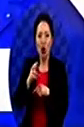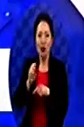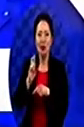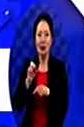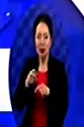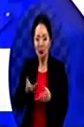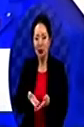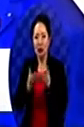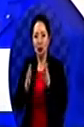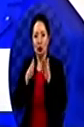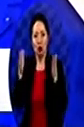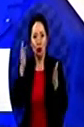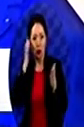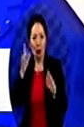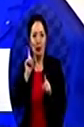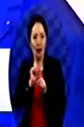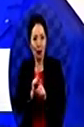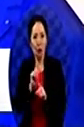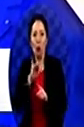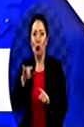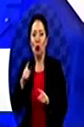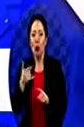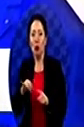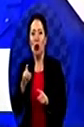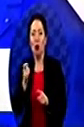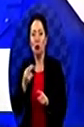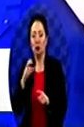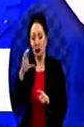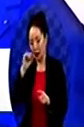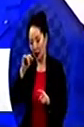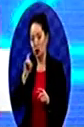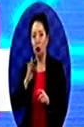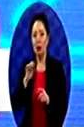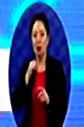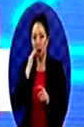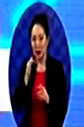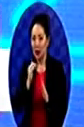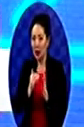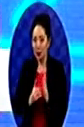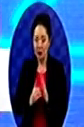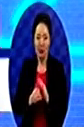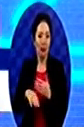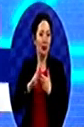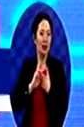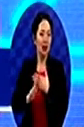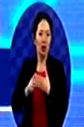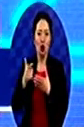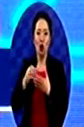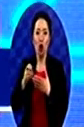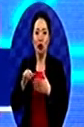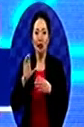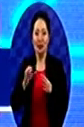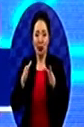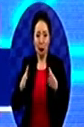бодлого чиглэл баримтлж байгааг уул уурхай хүндүүлдүүрийн сайд Сумьяа Азар тайлбарлаж байна. Цаашдаа ч геологийн салбарыг өргөжүүлэн тэлж, улс